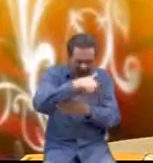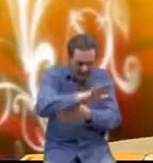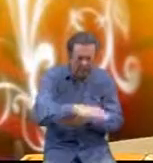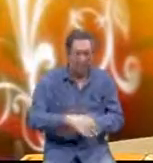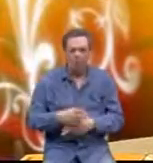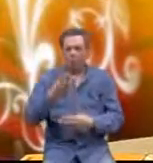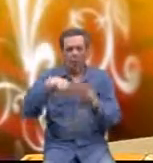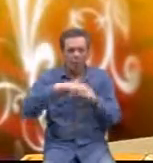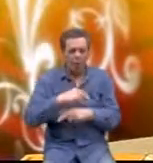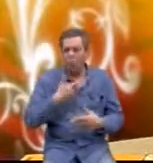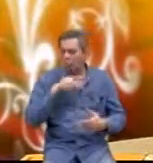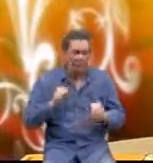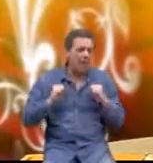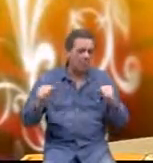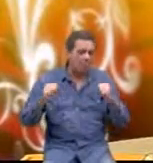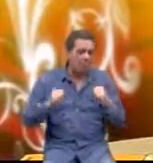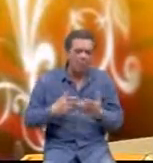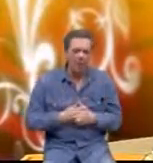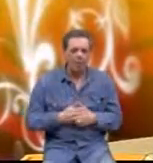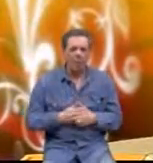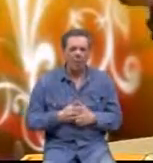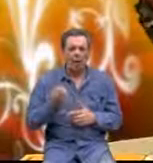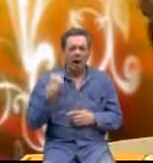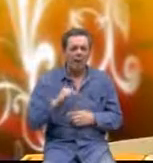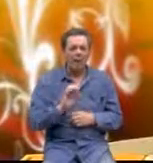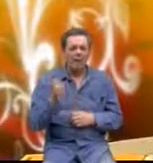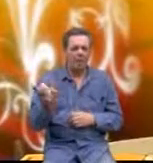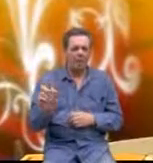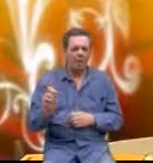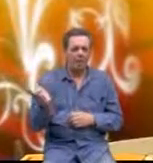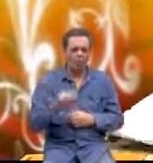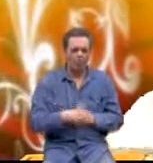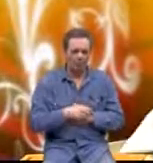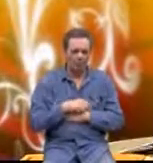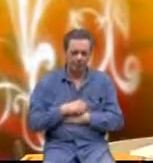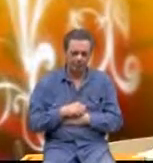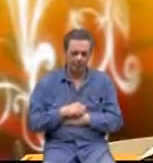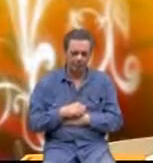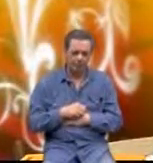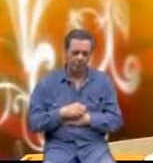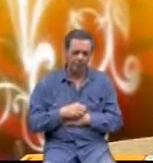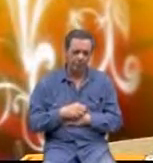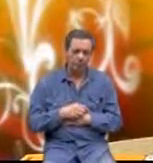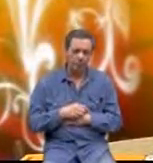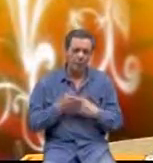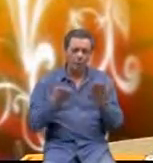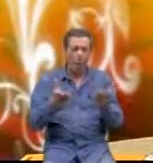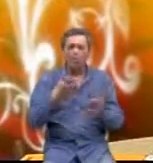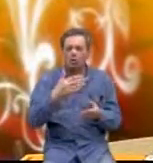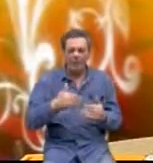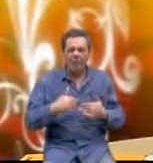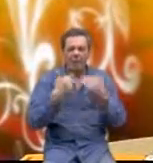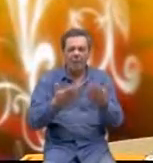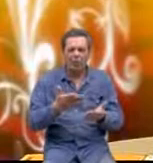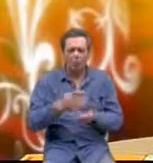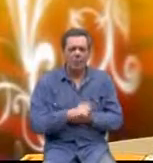u šetnju i da vježbaju. Međutim, nije se niko odazvao. Možda će poslije vas. Možda. Eto. E, ono što ste vi pomaknuli ovdje